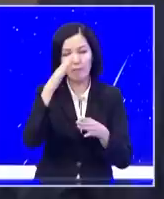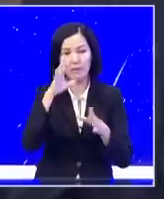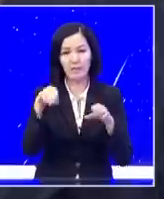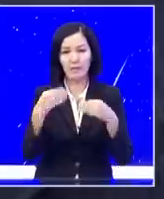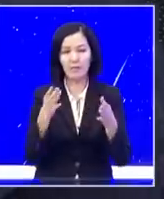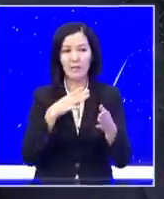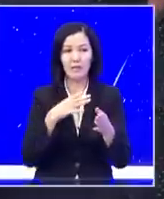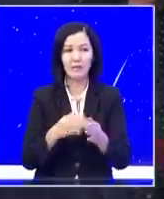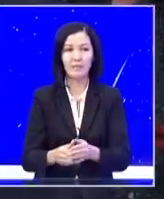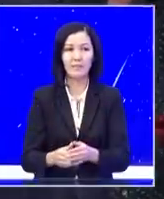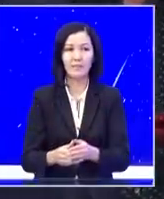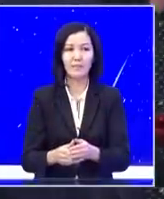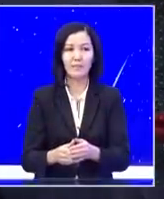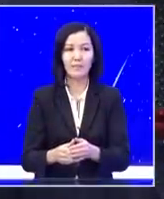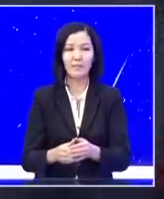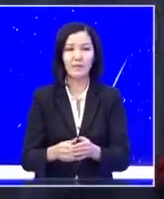Мынаны аға сізге